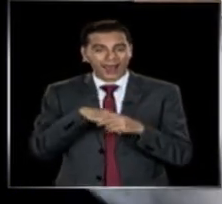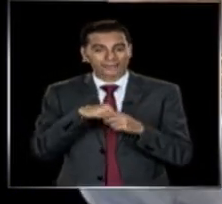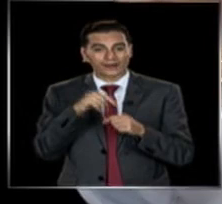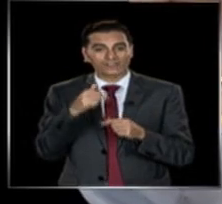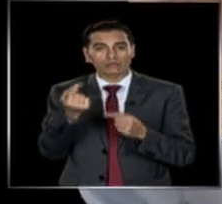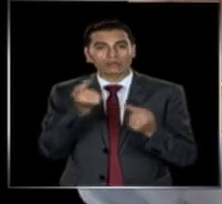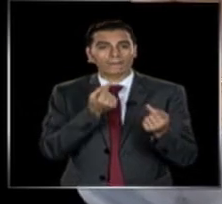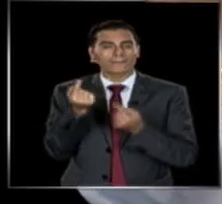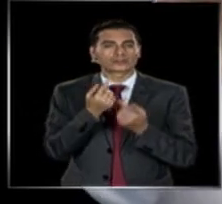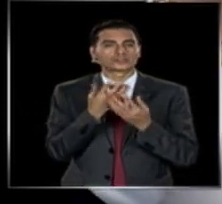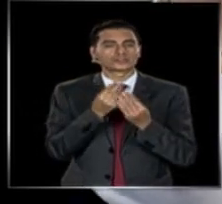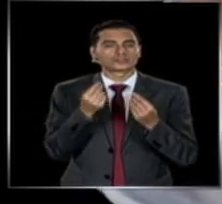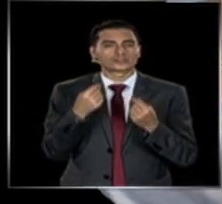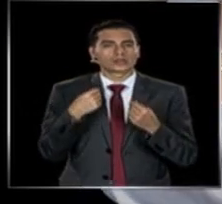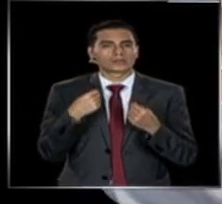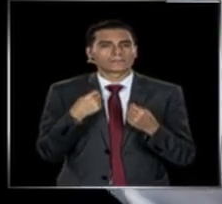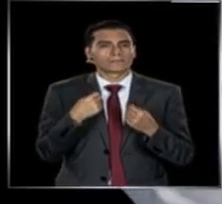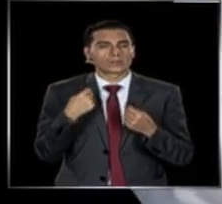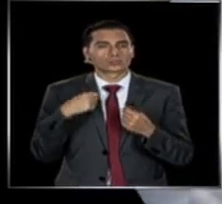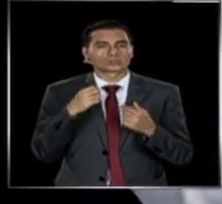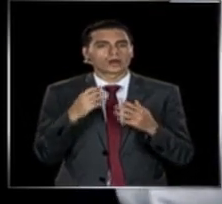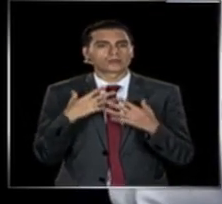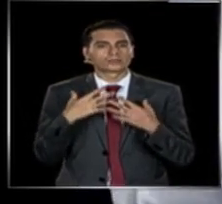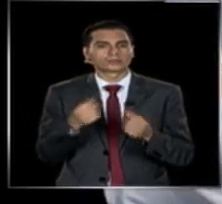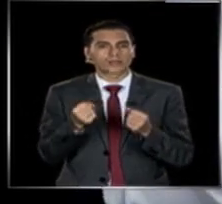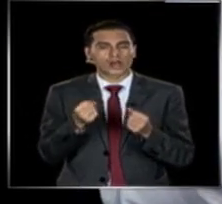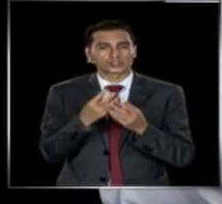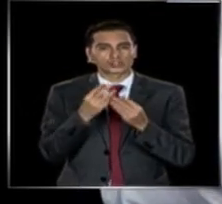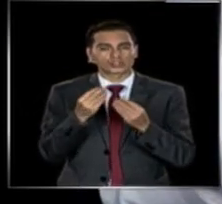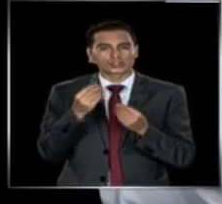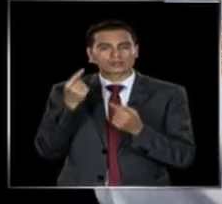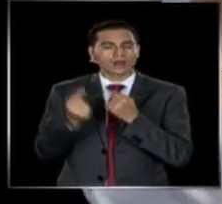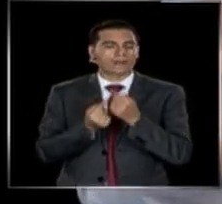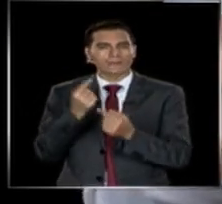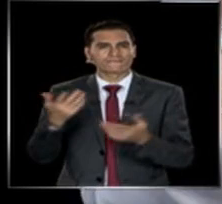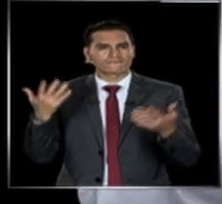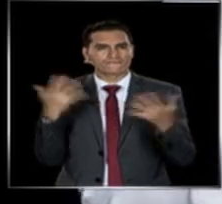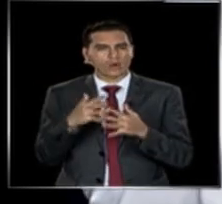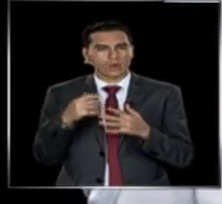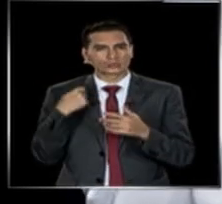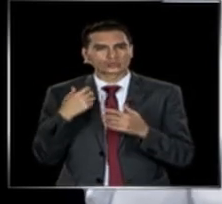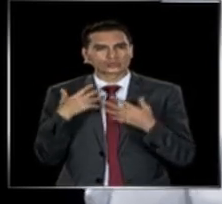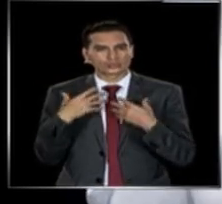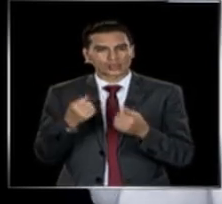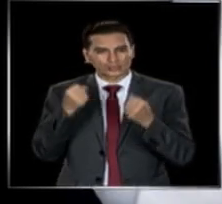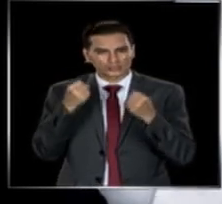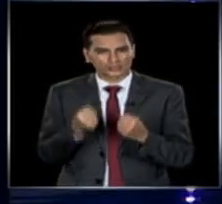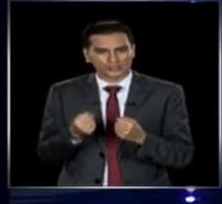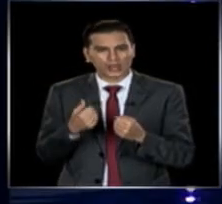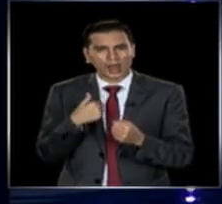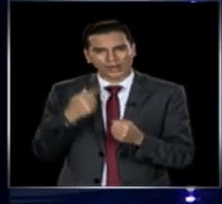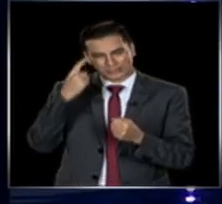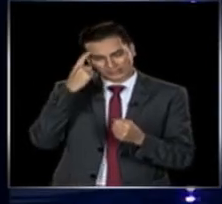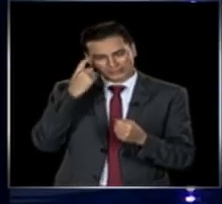طلبات كتيرة على وزارة الصحة، فقلنا احنا هنعفي الاعاقات بالغة الشدة والشديدة من